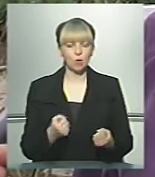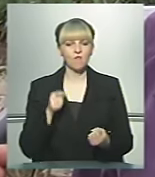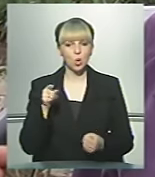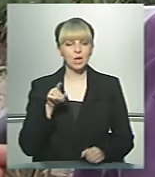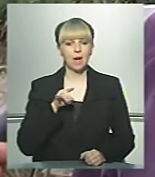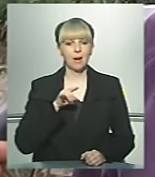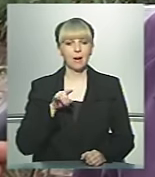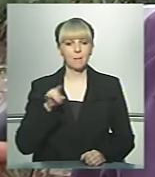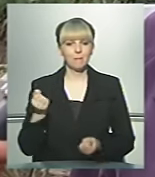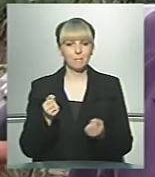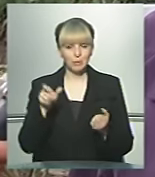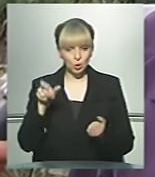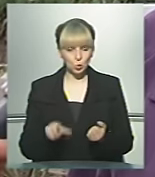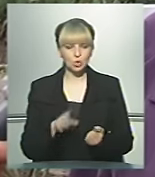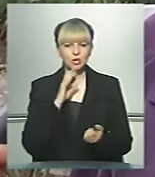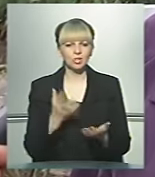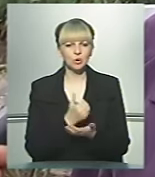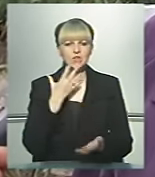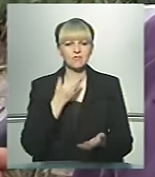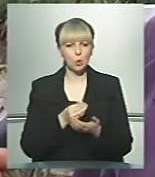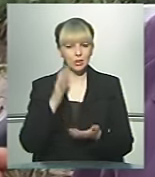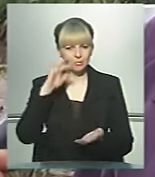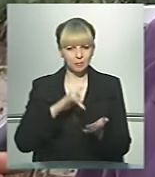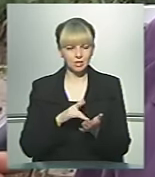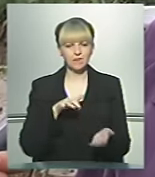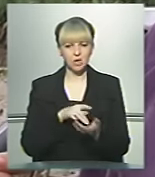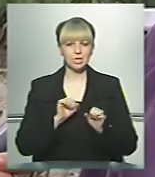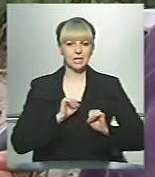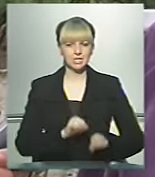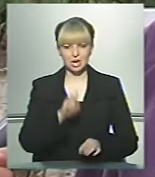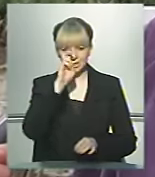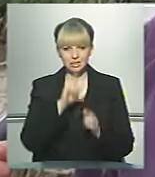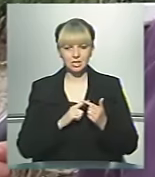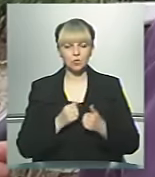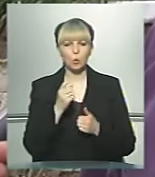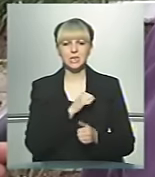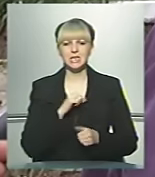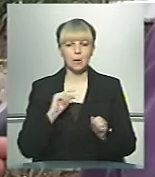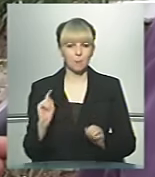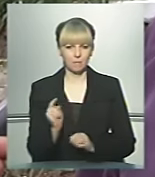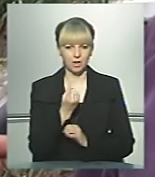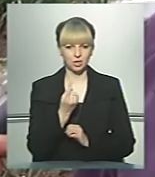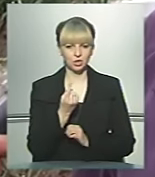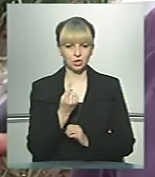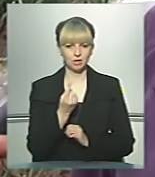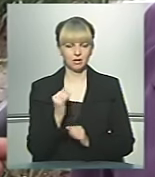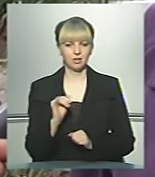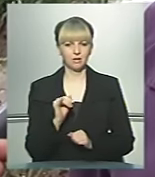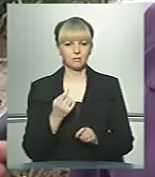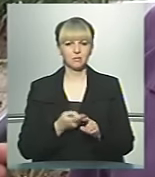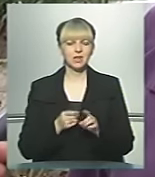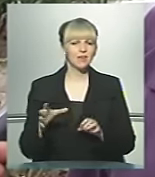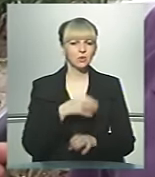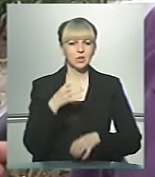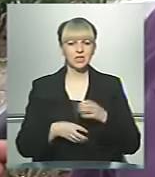пілот, жінка, яка досягла своєї мети і вийшла на захист держави, однією з перших. І це для